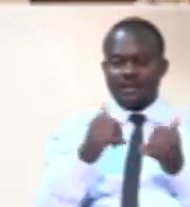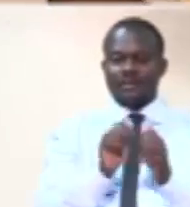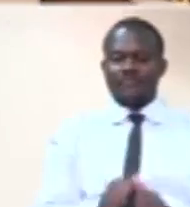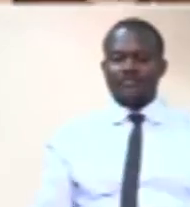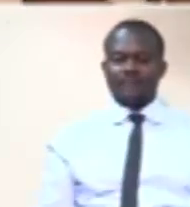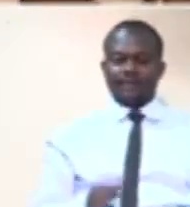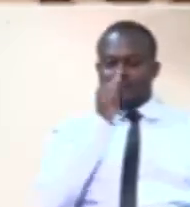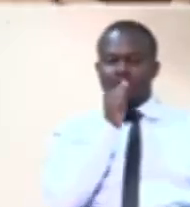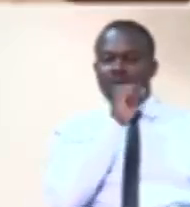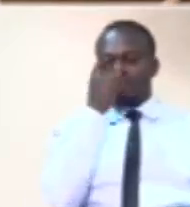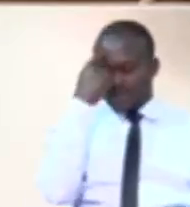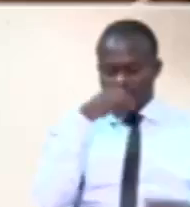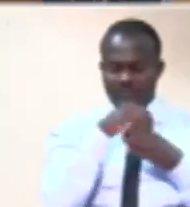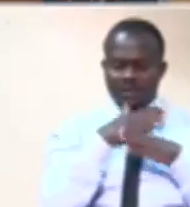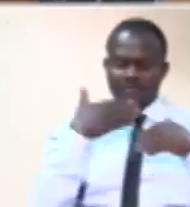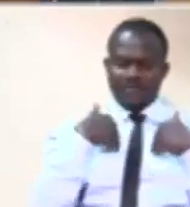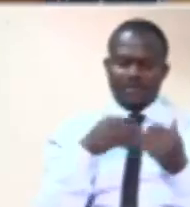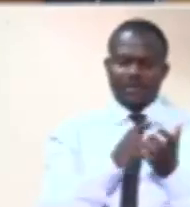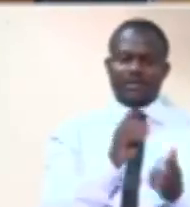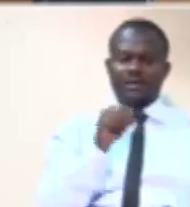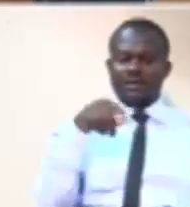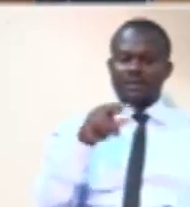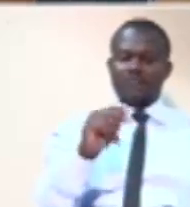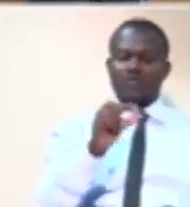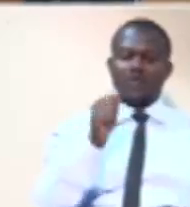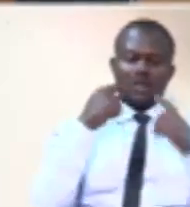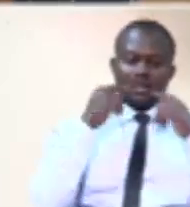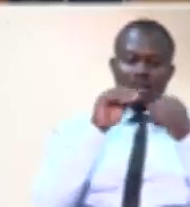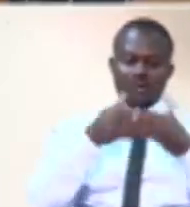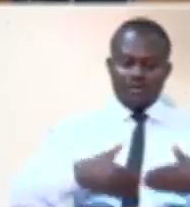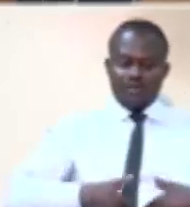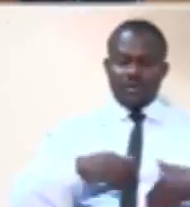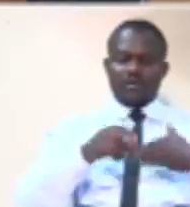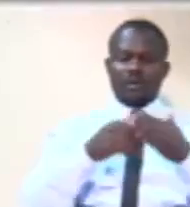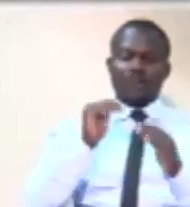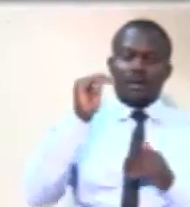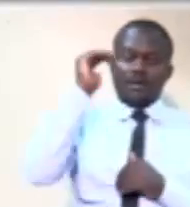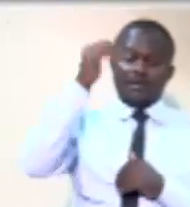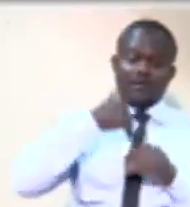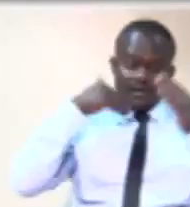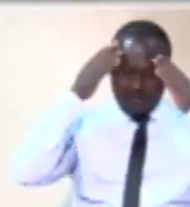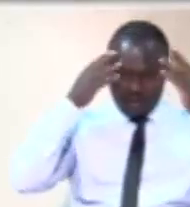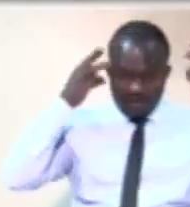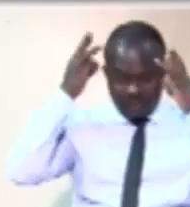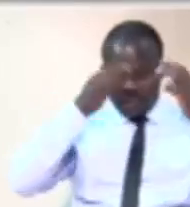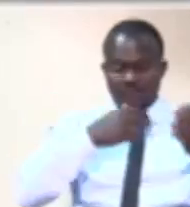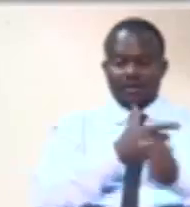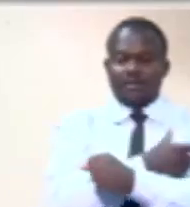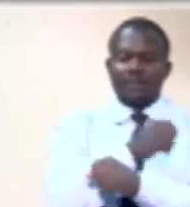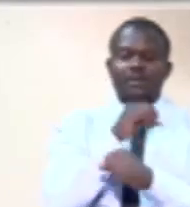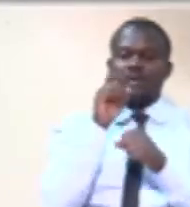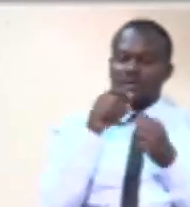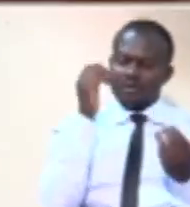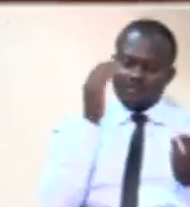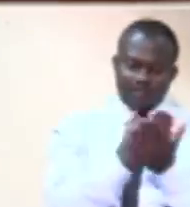wa Leta muri Minisiteri y'Ubuzima Dr. Munga Tarsis avuga ko urubyiruko cyangwa abakuze bafite impungenge zo kwikingiza bagomba